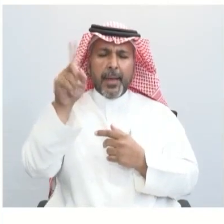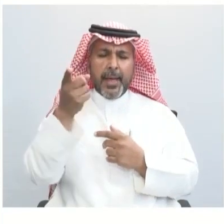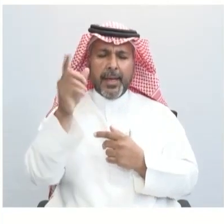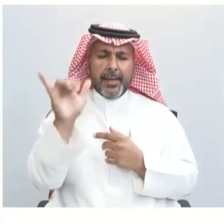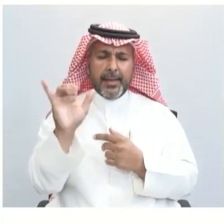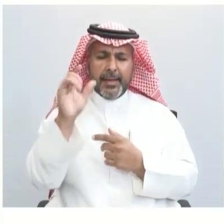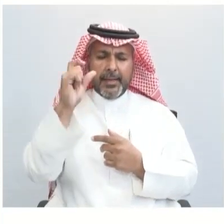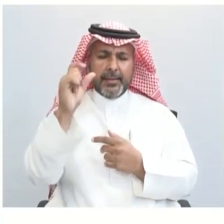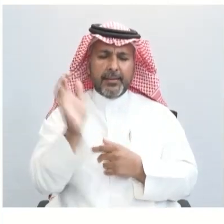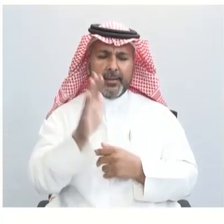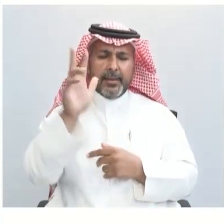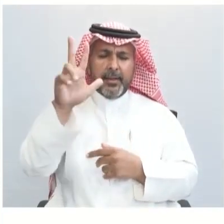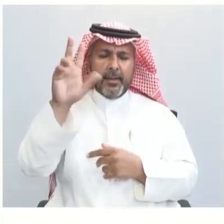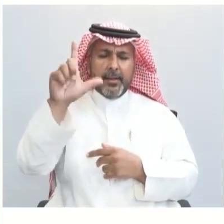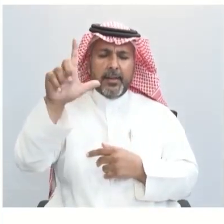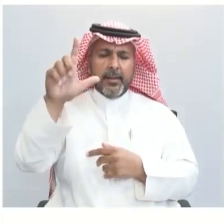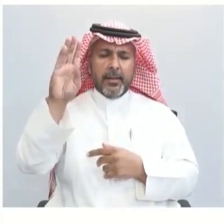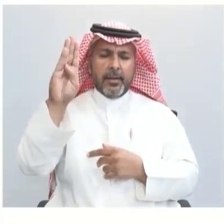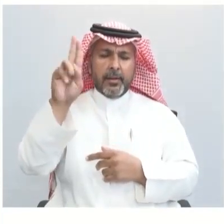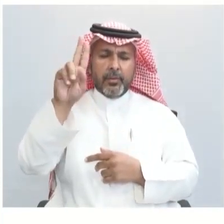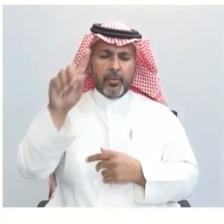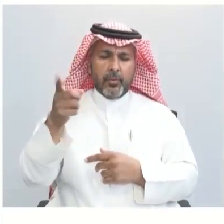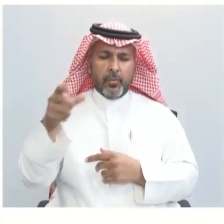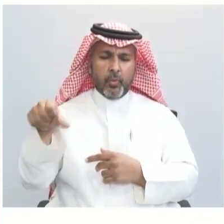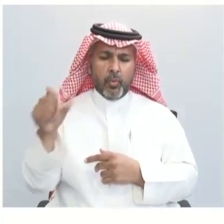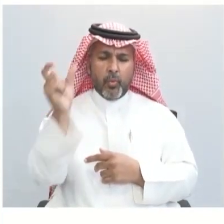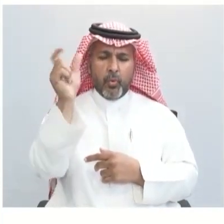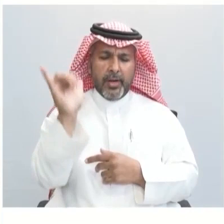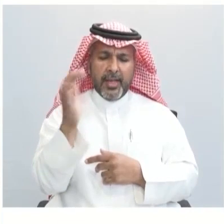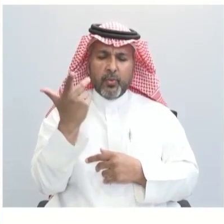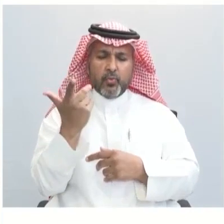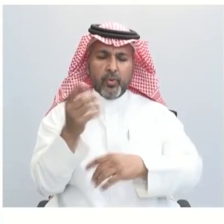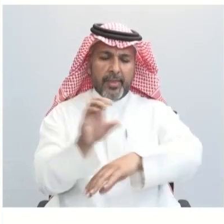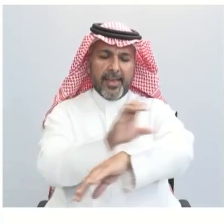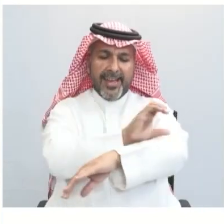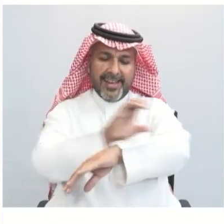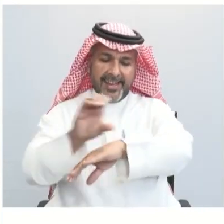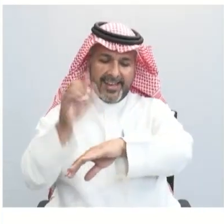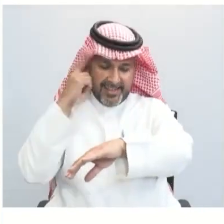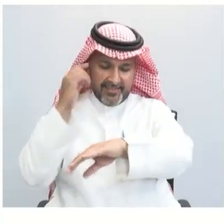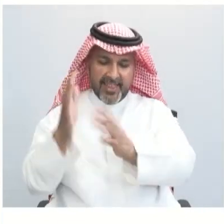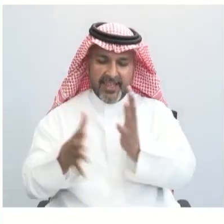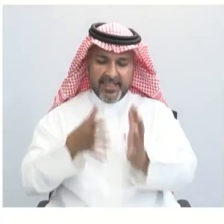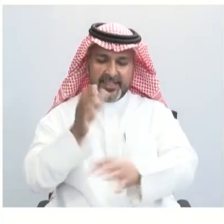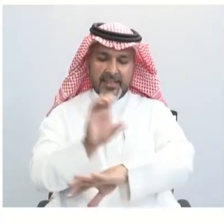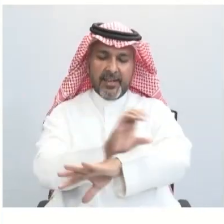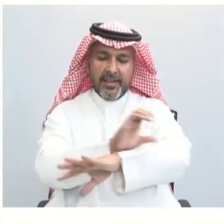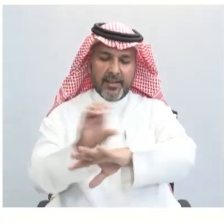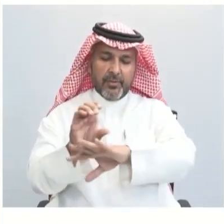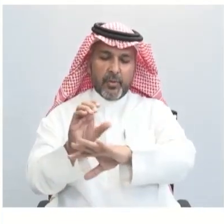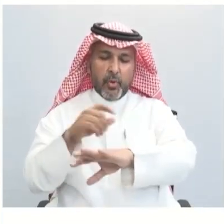للشركات مشاركة المنتجات الجديدة والمبيعات مع العملاء من خلال قائمة جهات الاتصال الخاصة